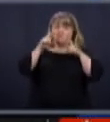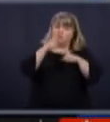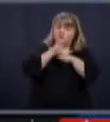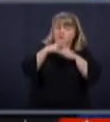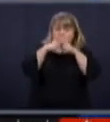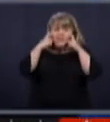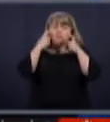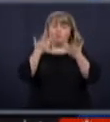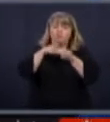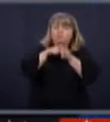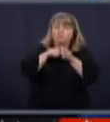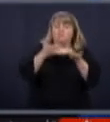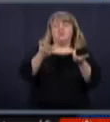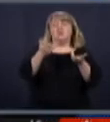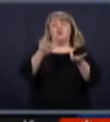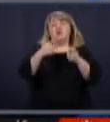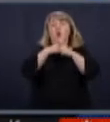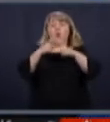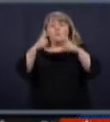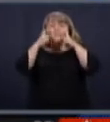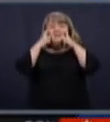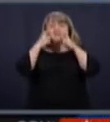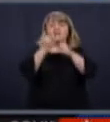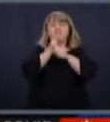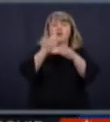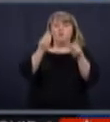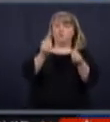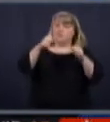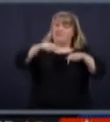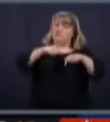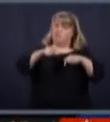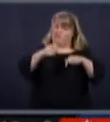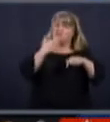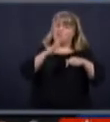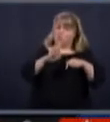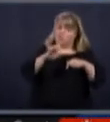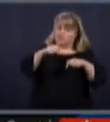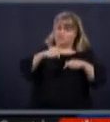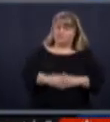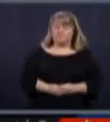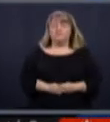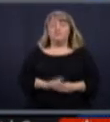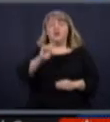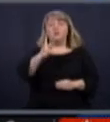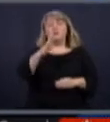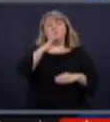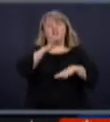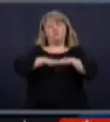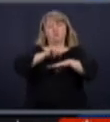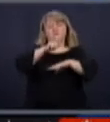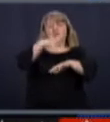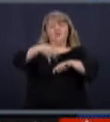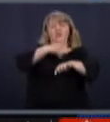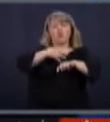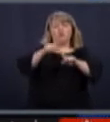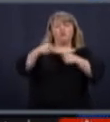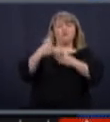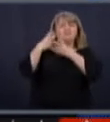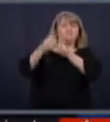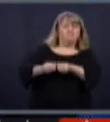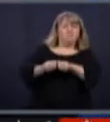si c'est possible, un masque qui est fait au Québec. Je commence avec le bilan de la dernière journée. On a